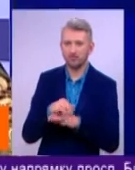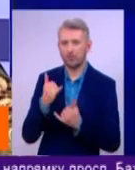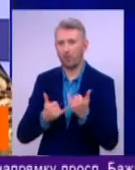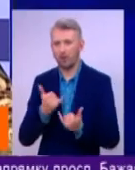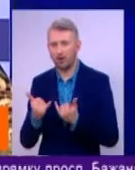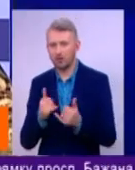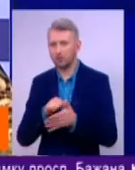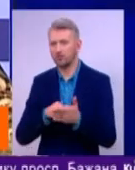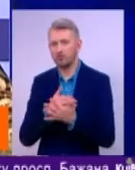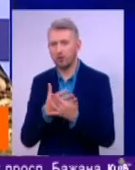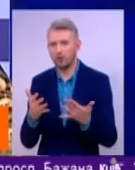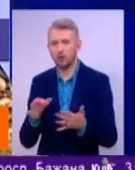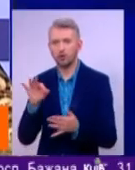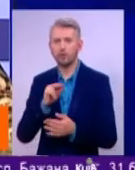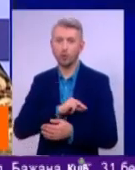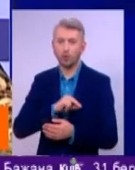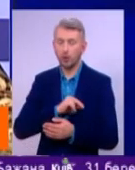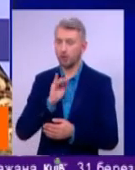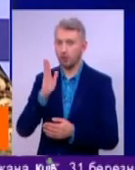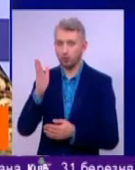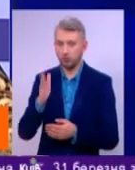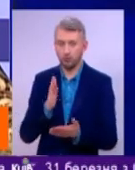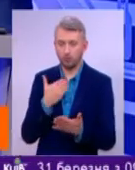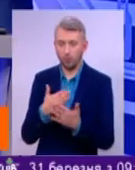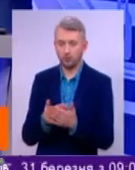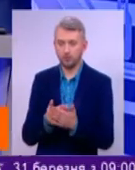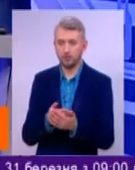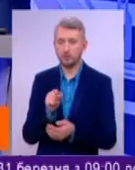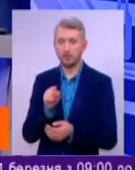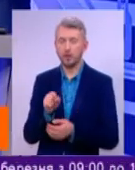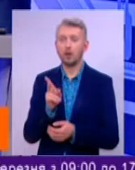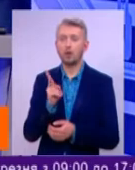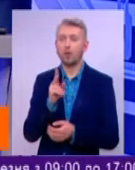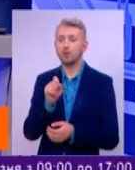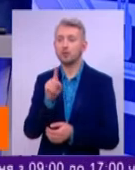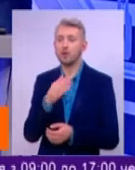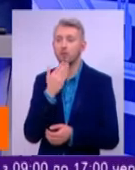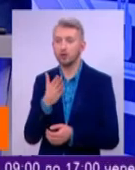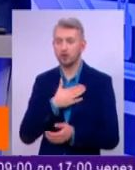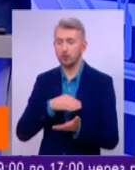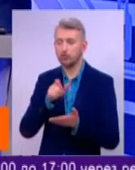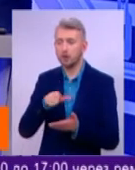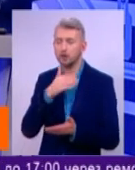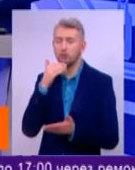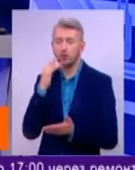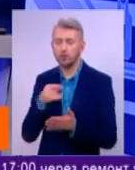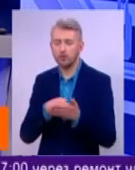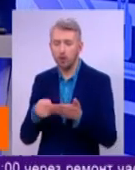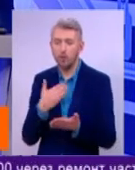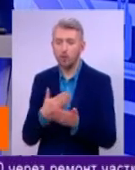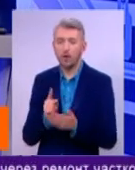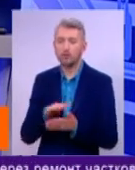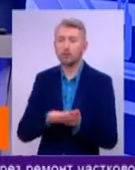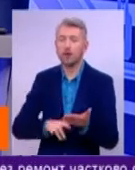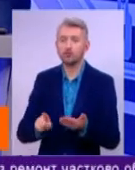але стосовно роботи і майбутнього, тому що, ну, ось, безпосередньо ті, кого запитували наші журналісти, неодноразово наголошували, що ось, а що ж